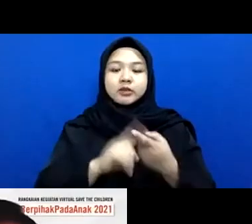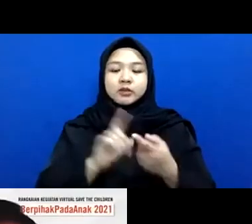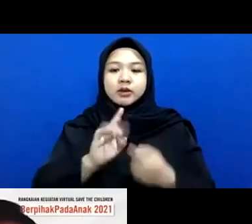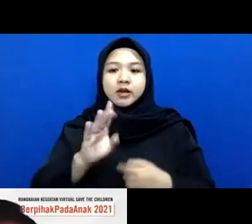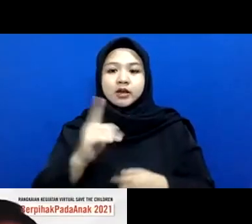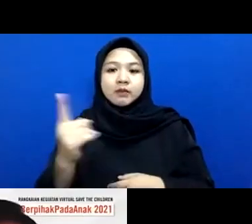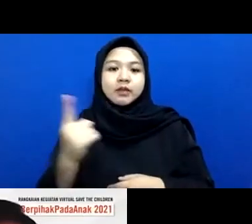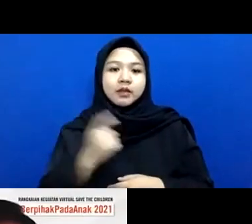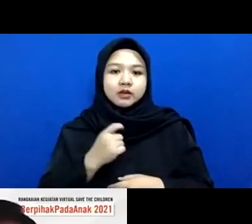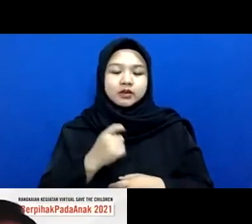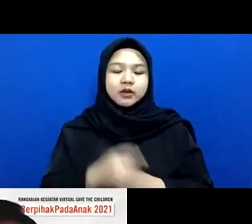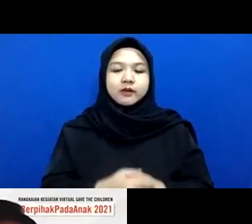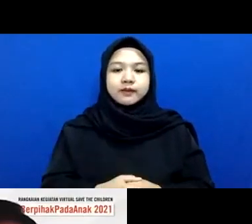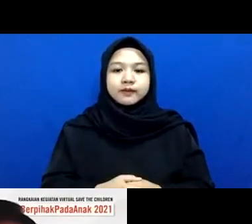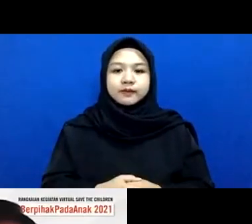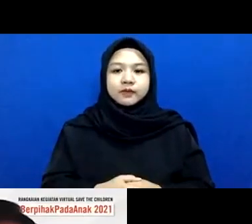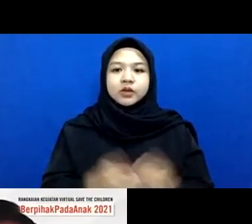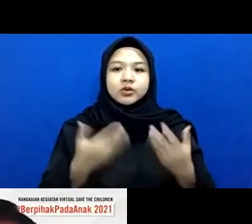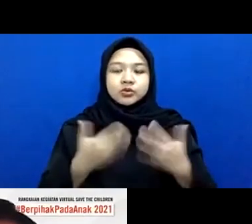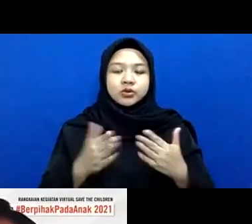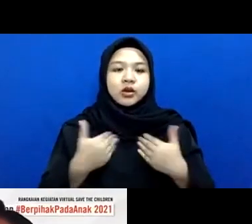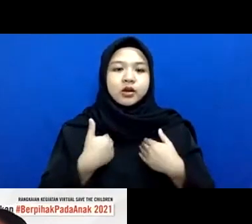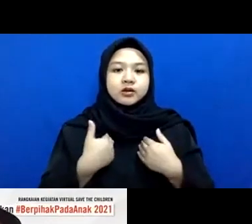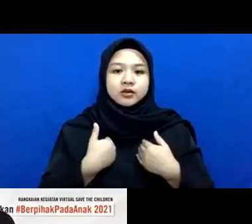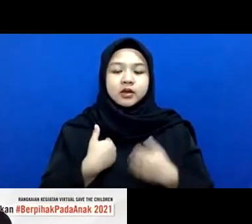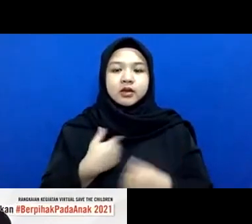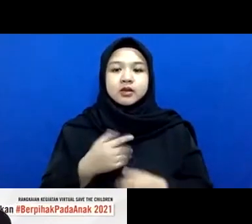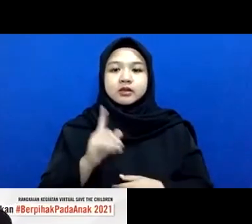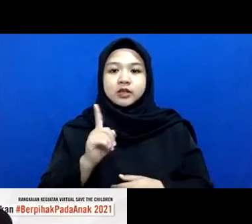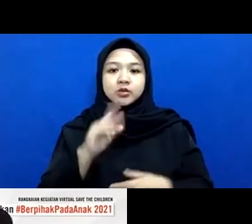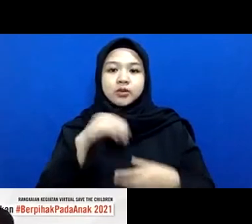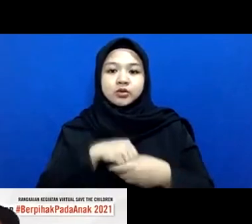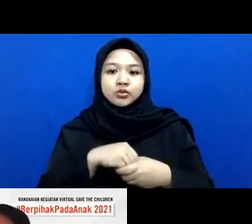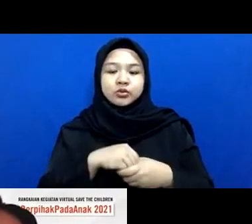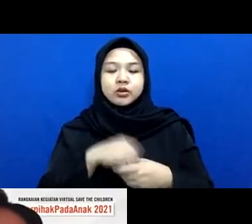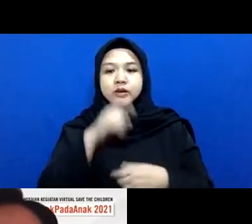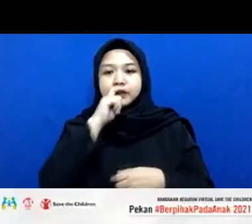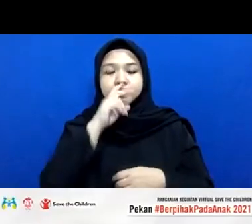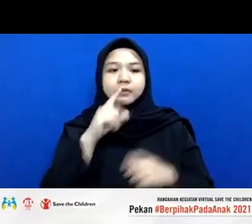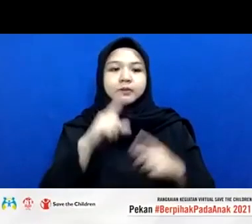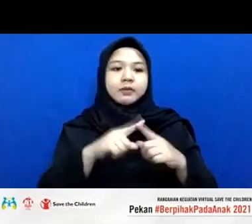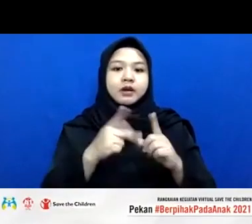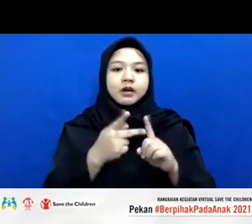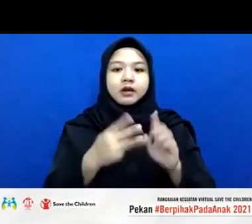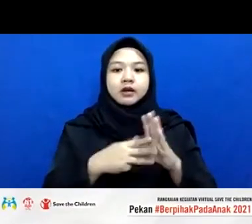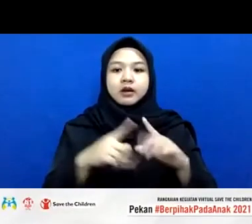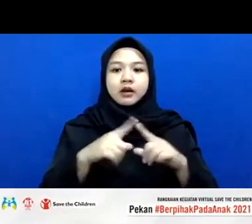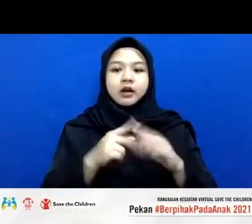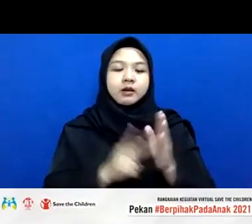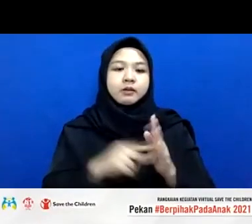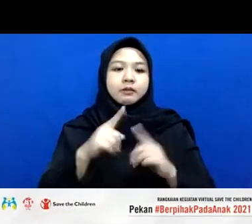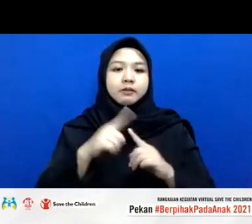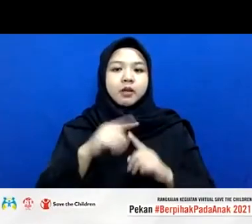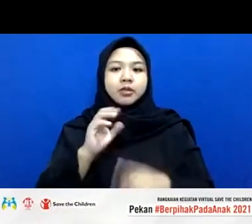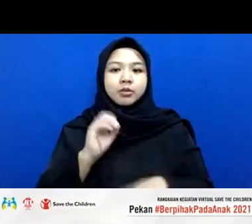sini sudah ada nih satu yang masuk dari Pak Rahmanto PATBN Sukamernah. Mohon